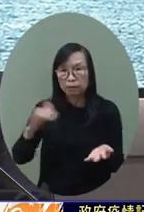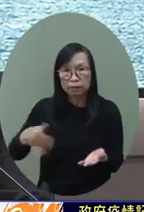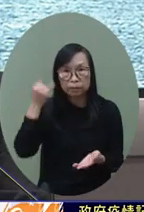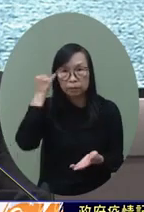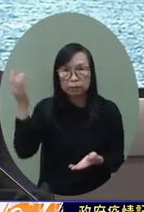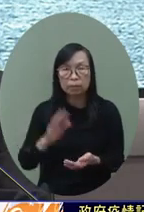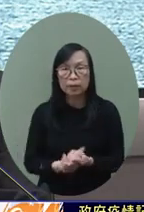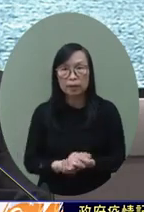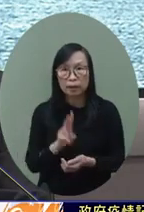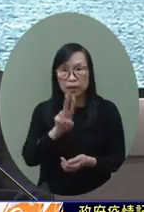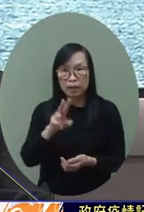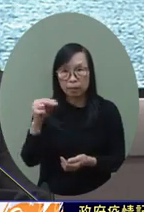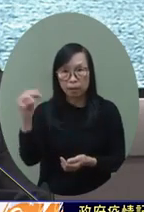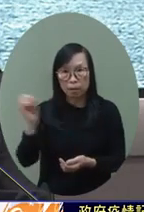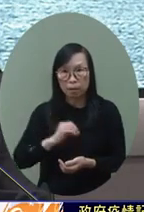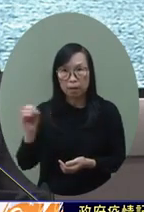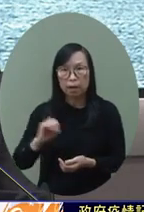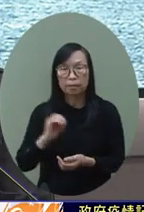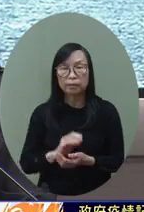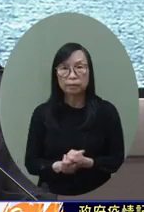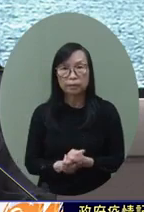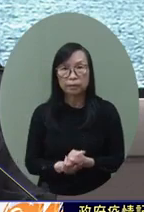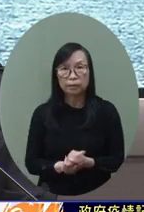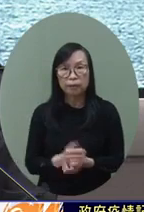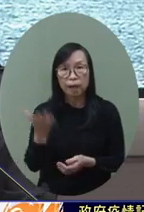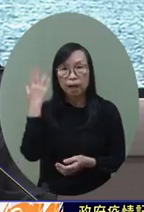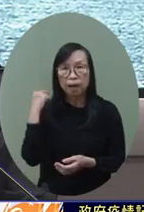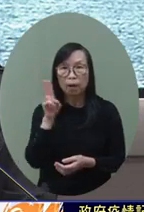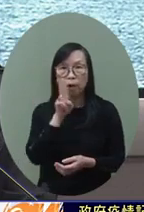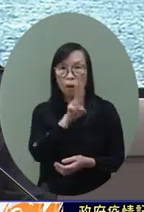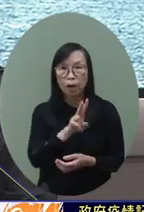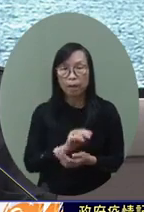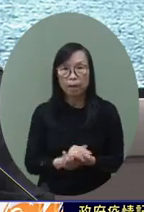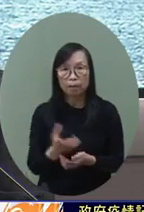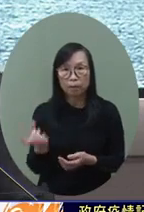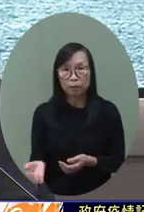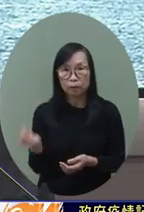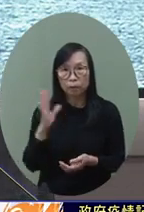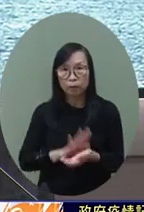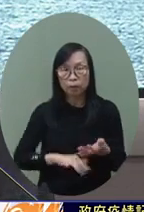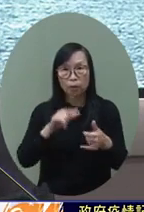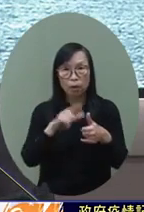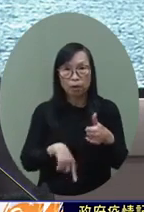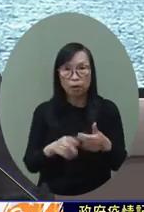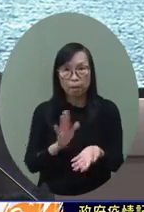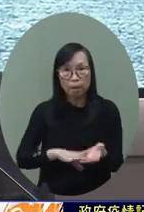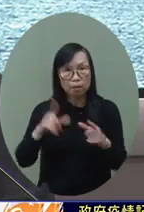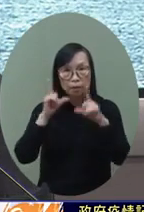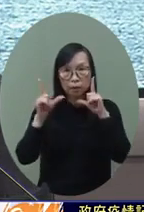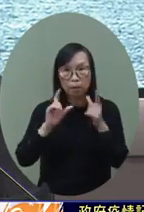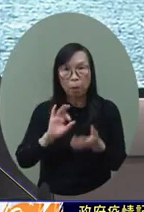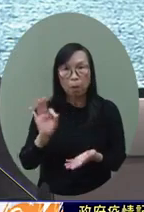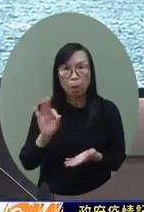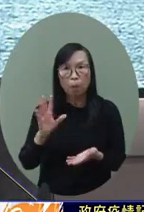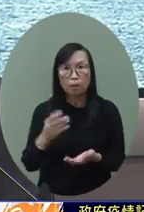的又佔27%。在過去兩個星期，就本地個案而言，沒有病徵的個案